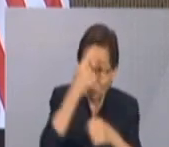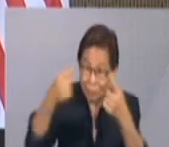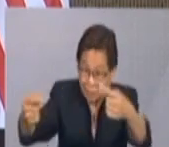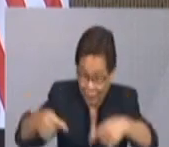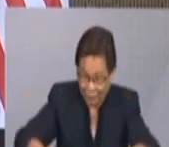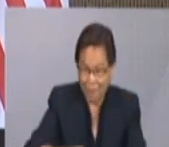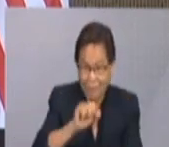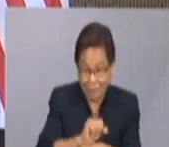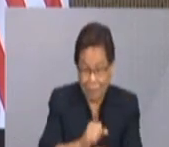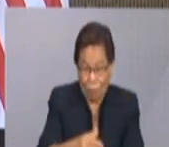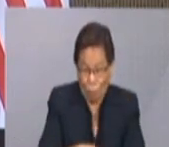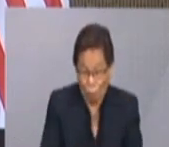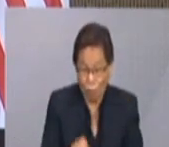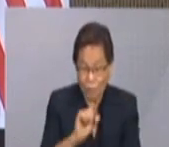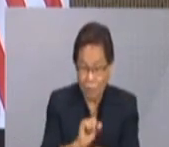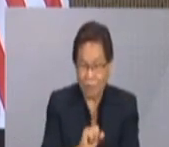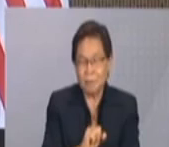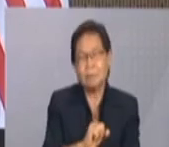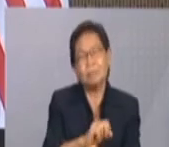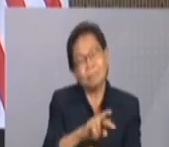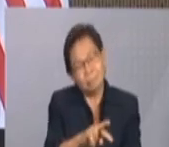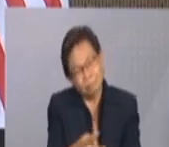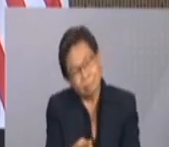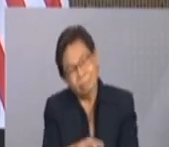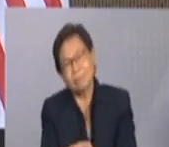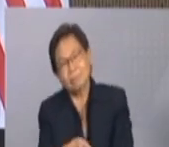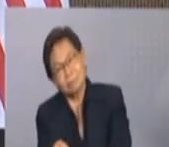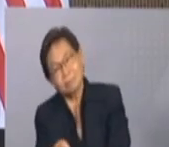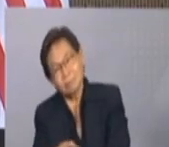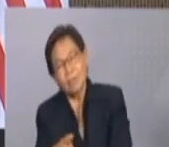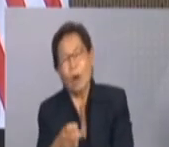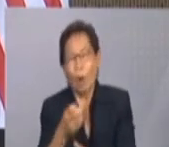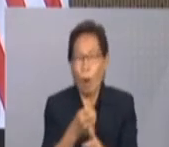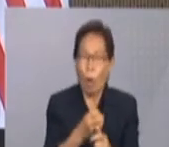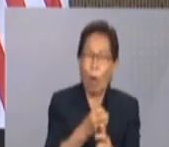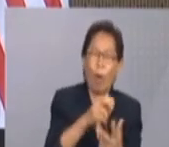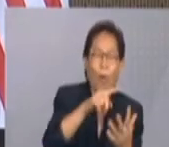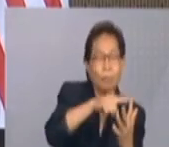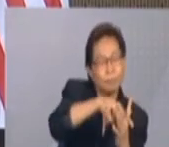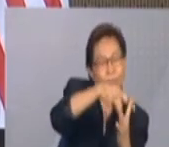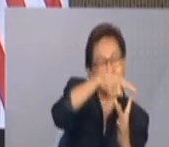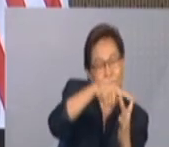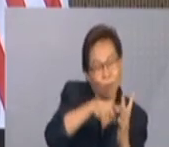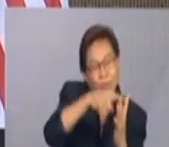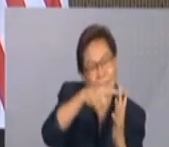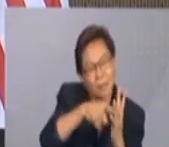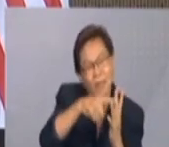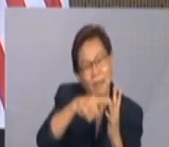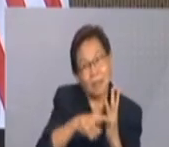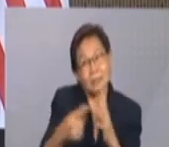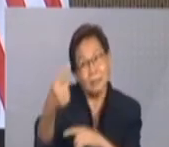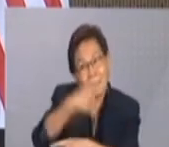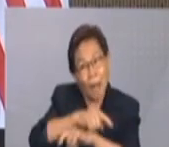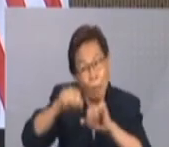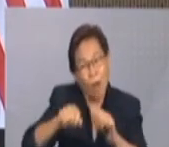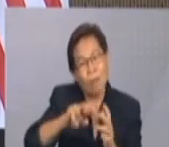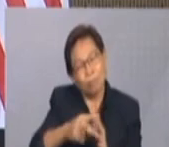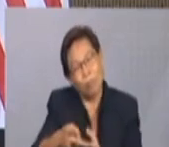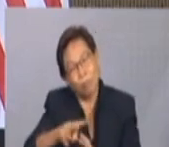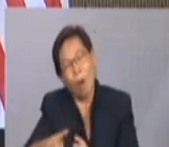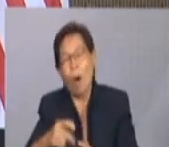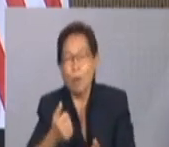datang ke tempat kerja secara selang Ki atau everyone dies ini boleh membantu